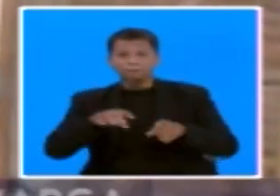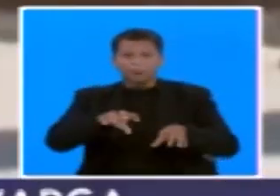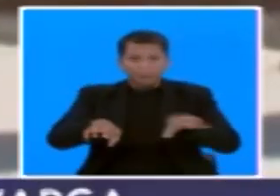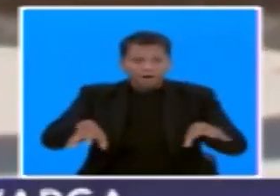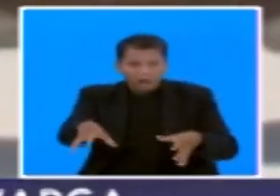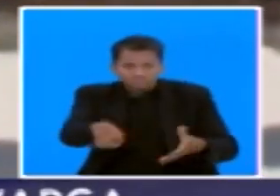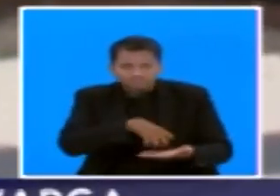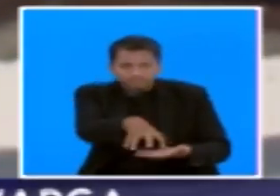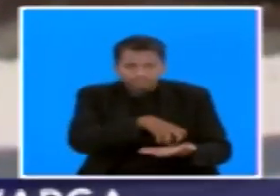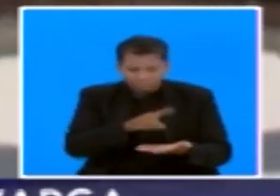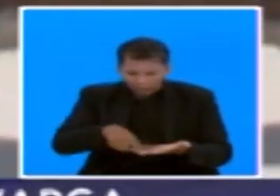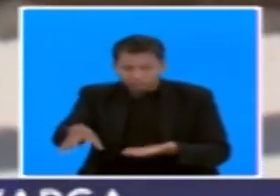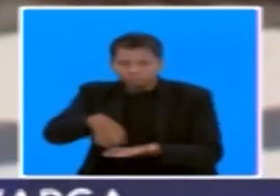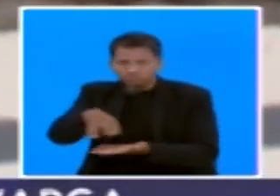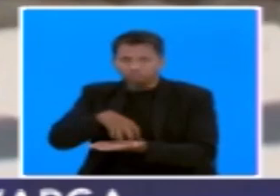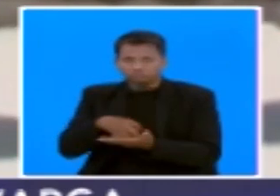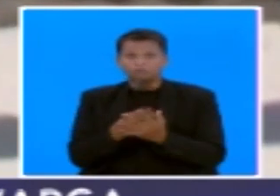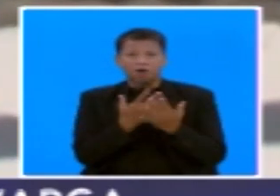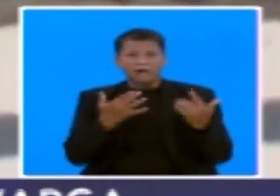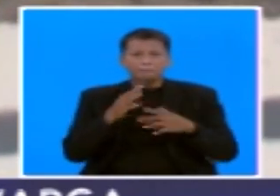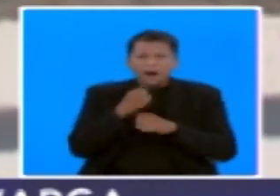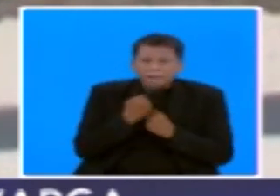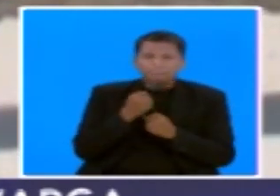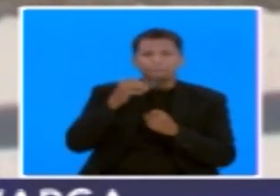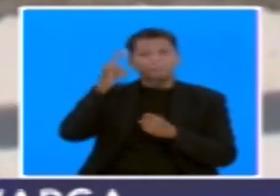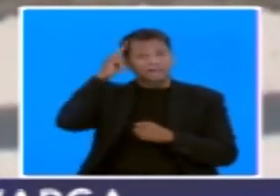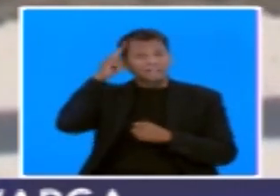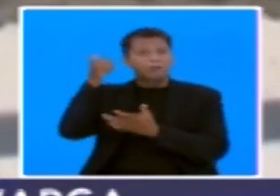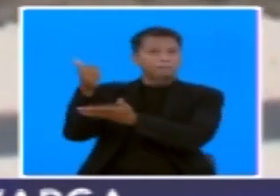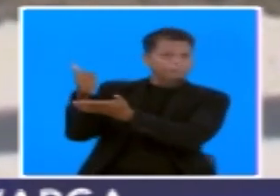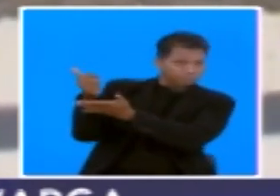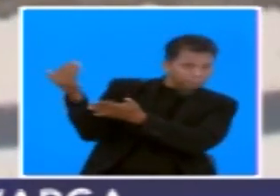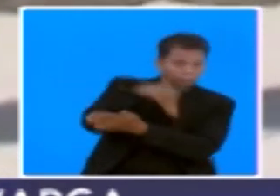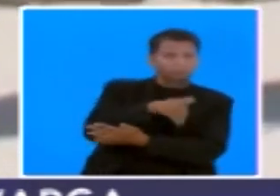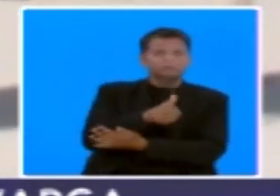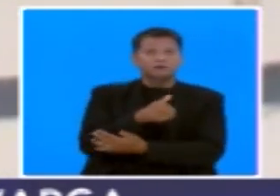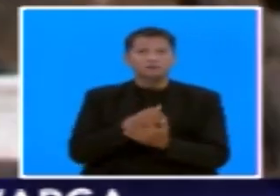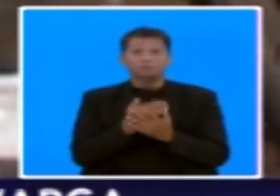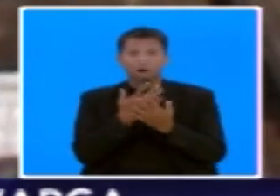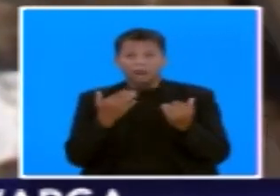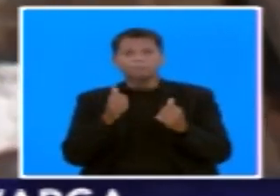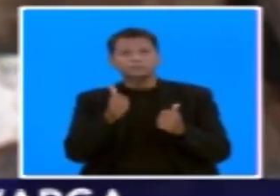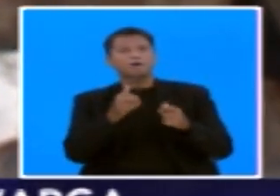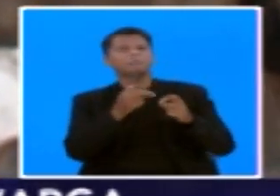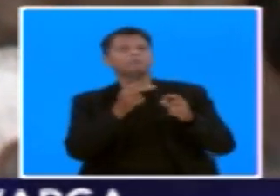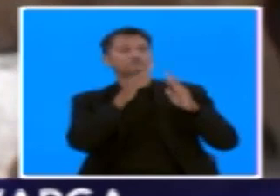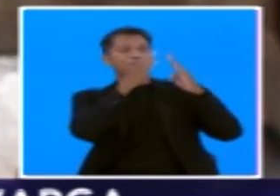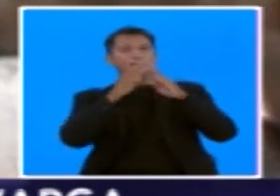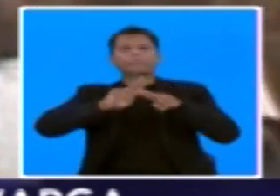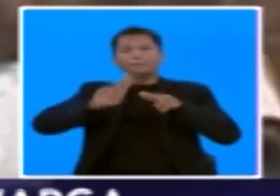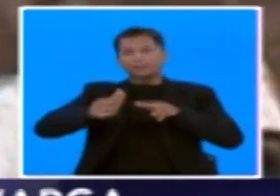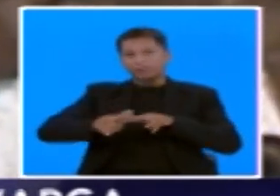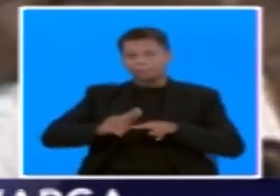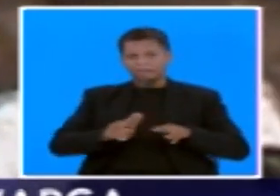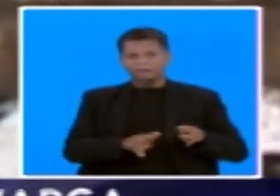bisa digunakan. Warga berharap bantuan pemerintah segera datang sehingga warga bisa memperbaiki rumah untuk kembali ditempati.